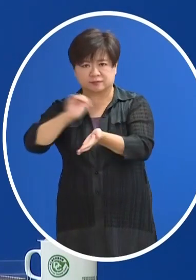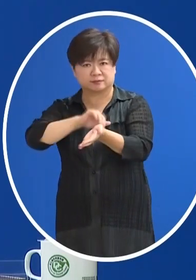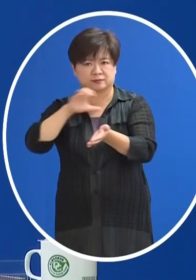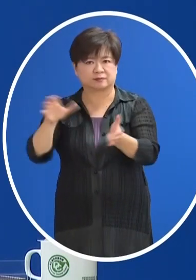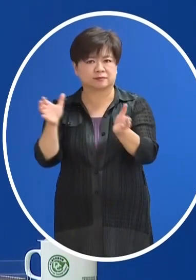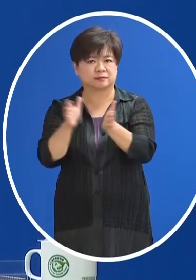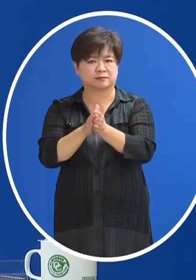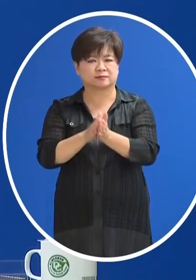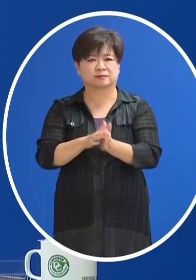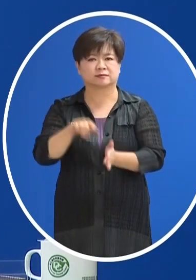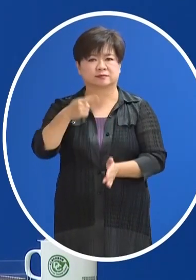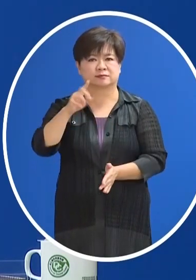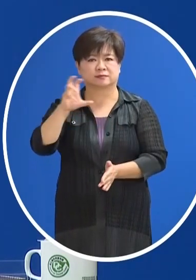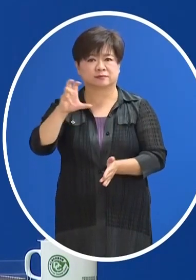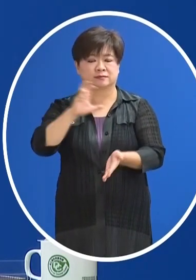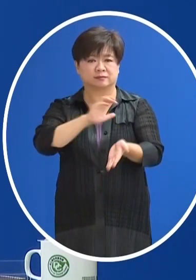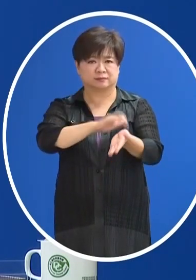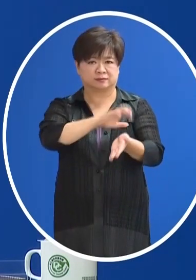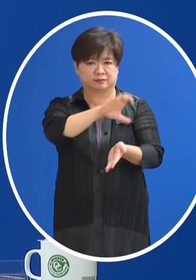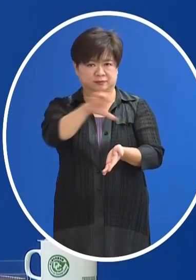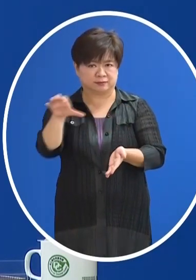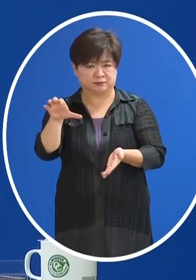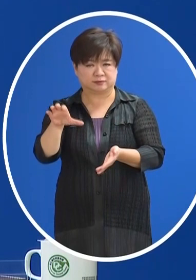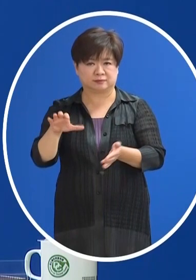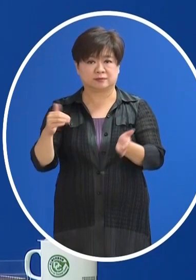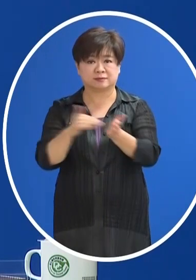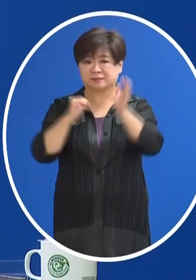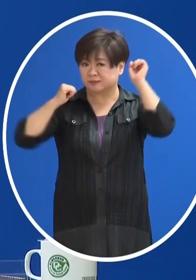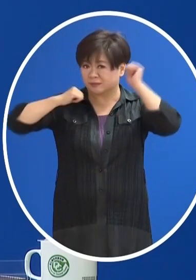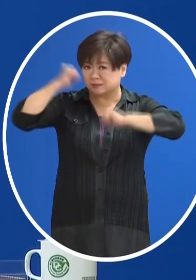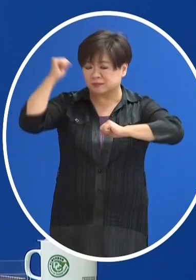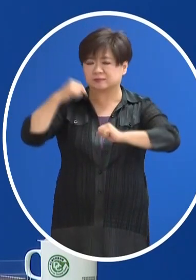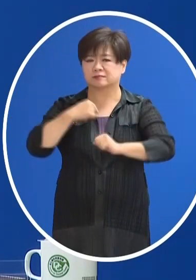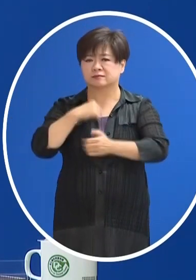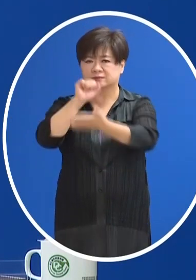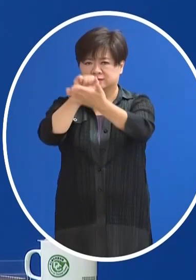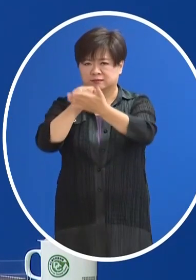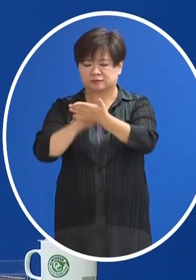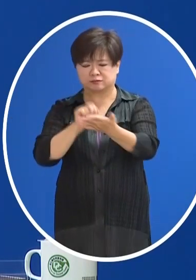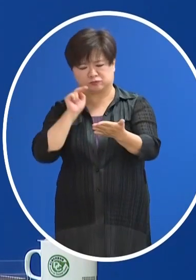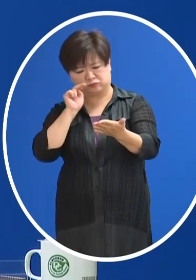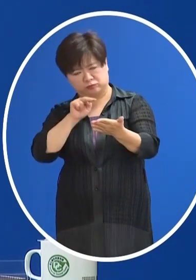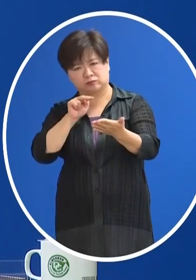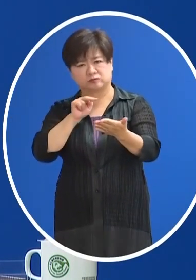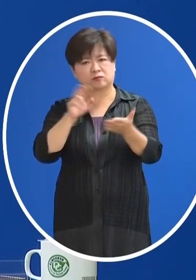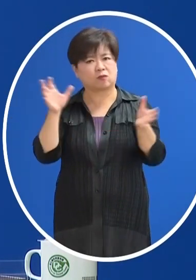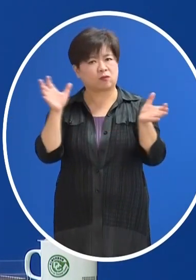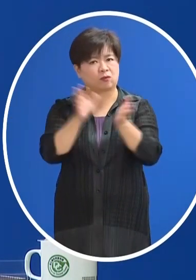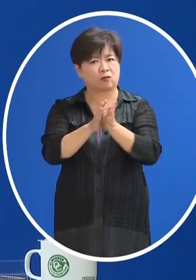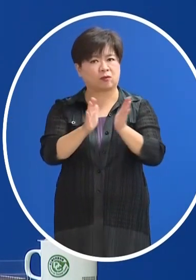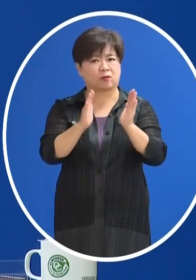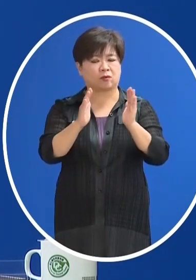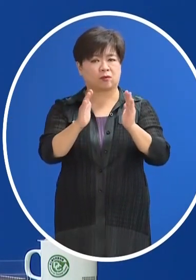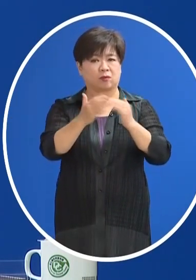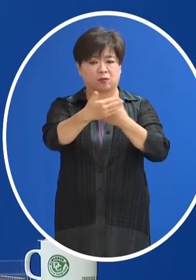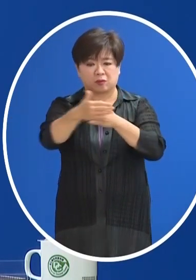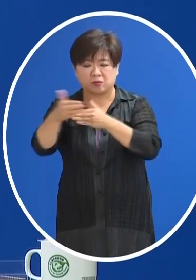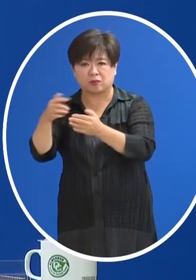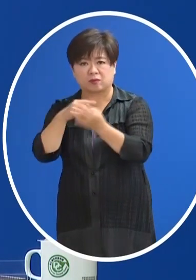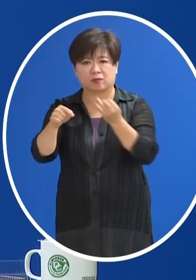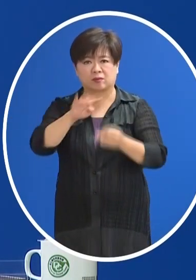共180家，那么截至今天上午，那么一共呢房间数是